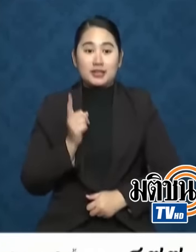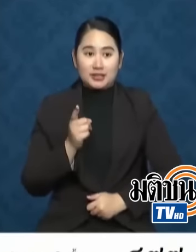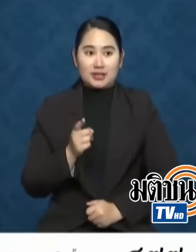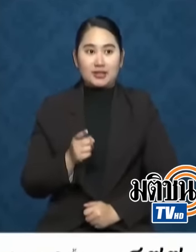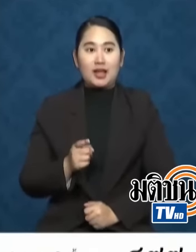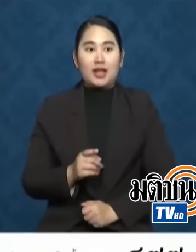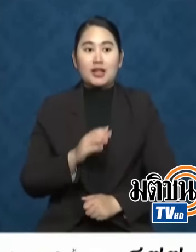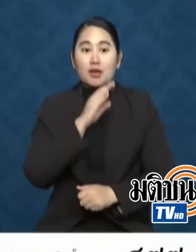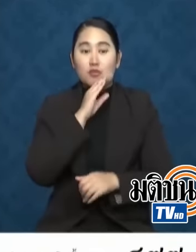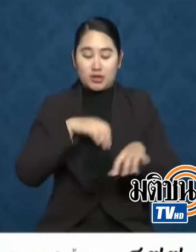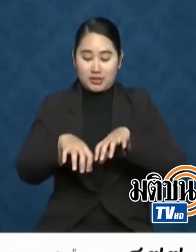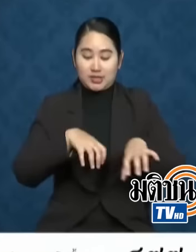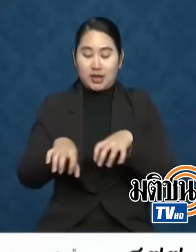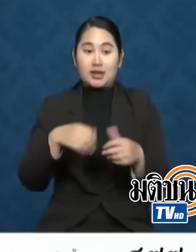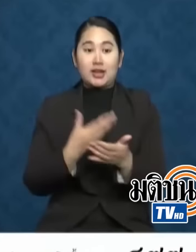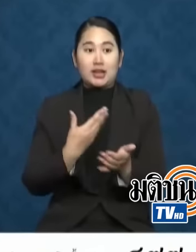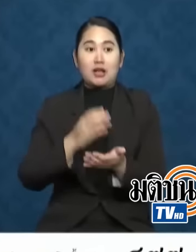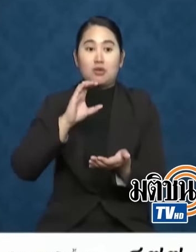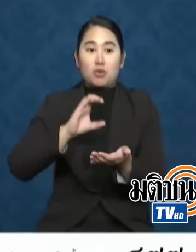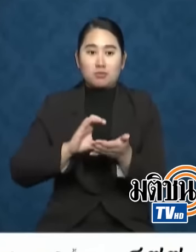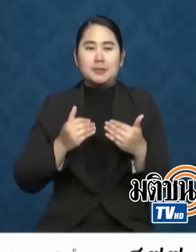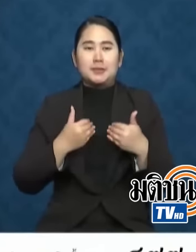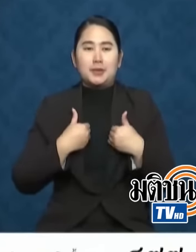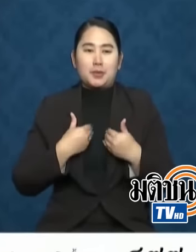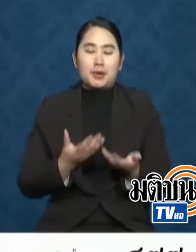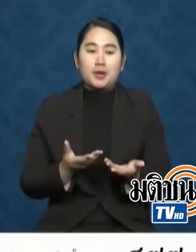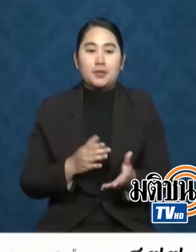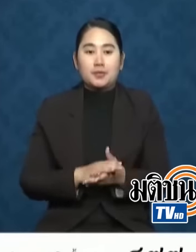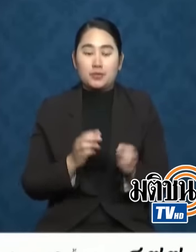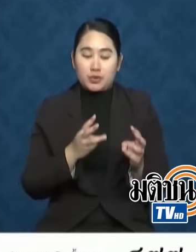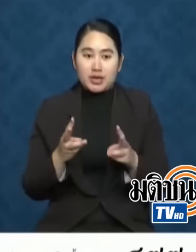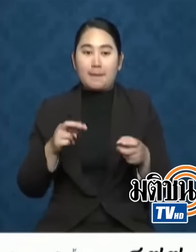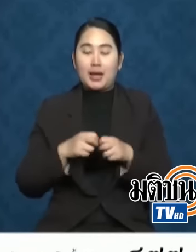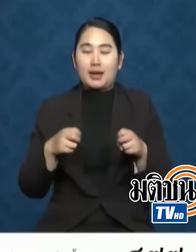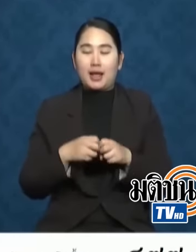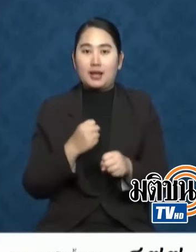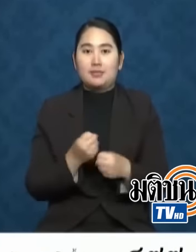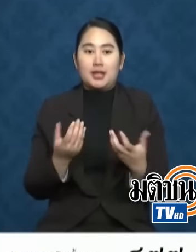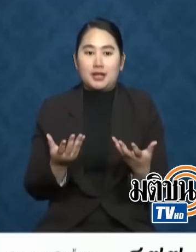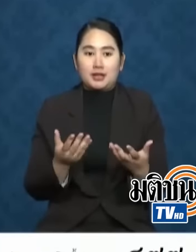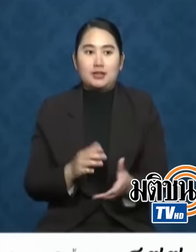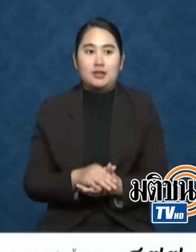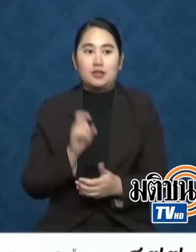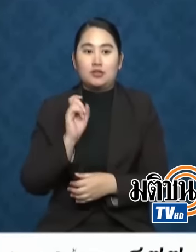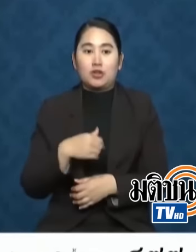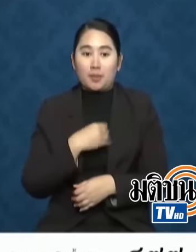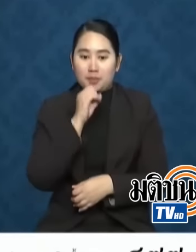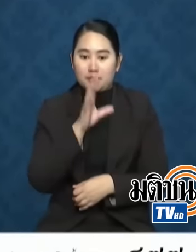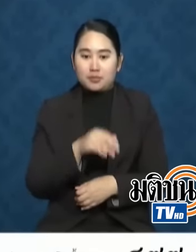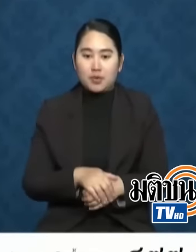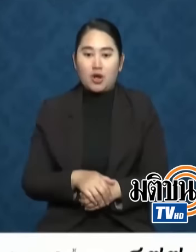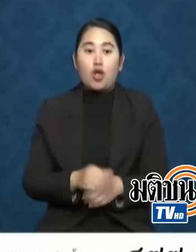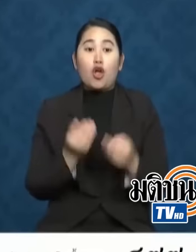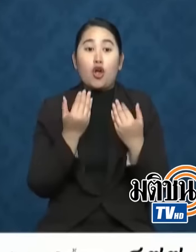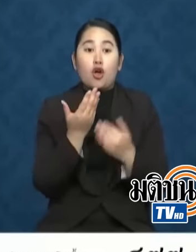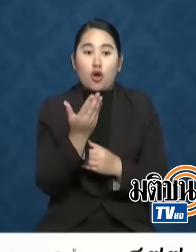ะถ้าจัดงบกันแบบนี้เรามีทางออกเดียวที่จะแก้ไขปัญหานี้ได้คือต้องจุดธูป16ดอกขอ